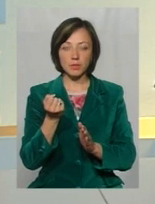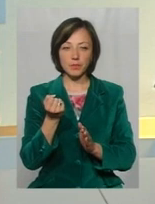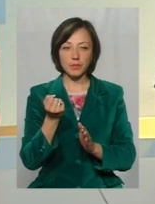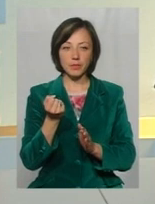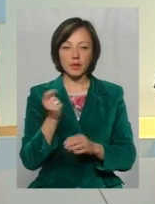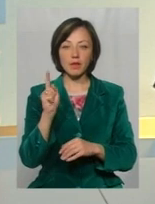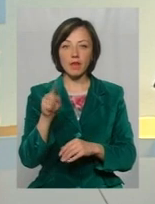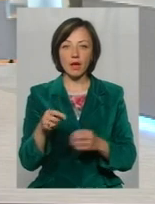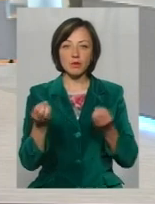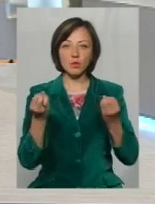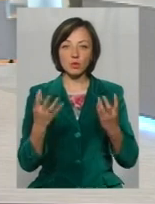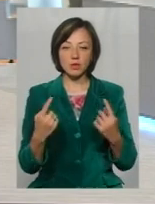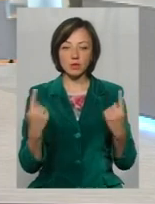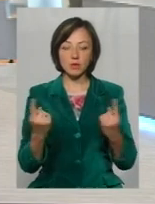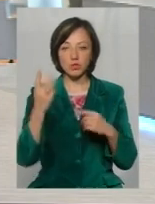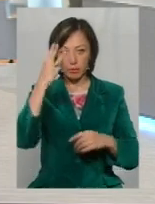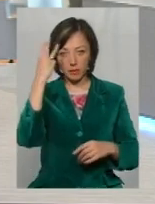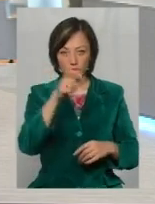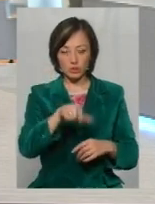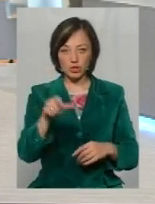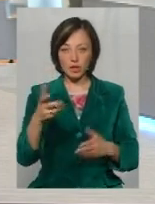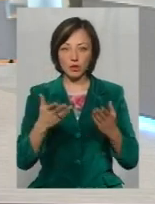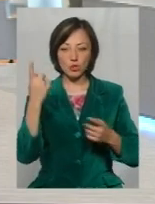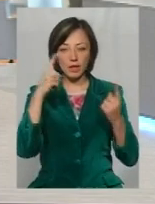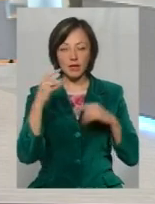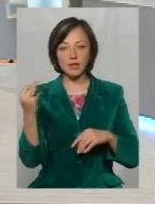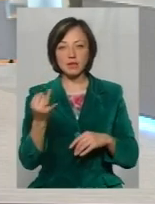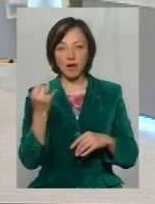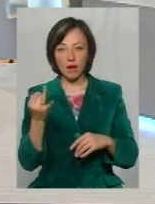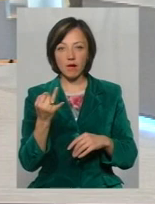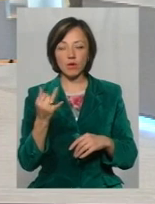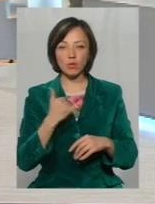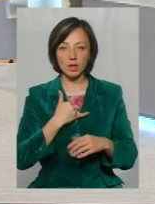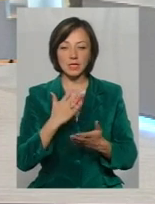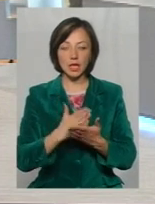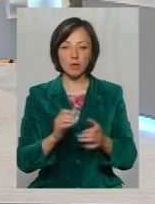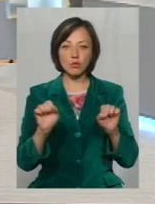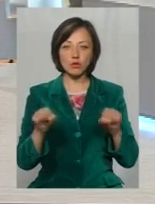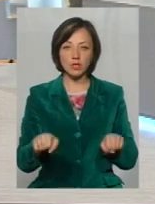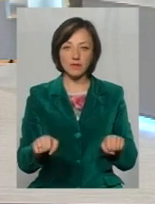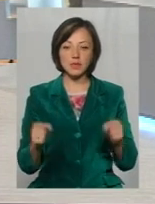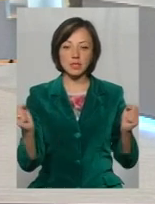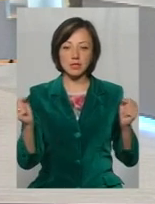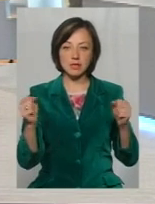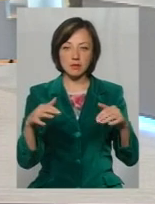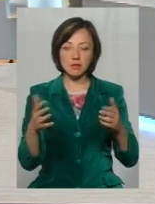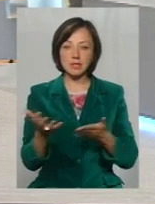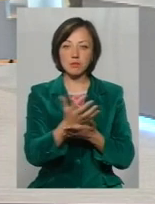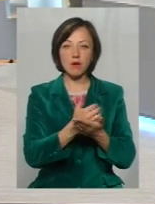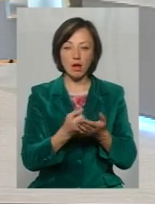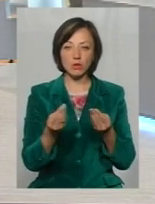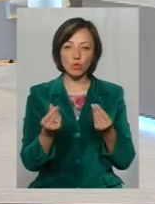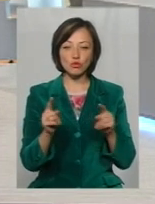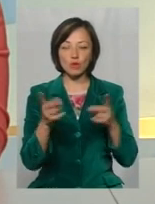підтримують, навіть прості пересічні хмельничани, якщо ідея цікава, у нас є можливість зібрати кошти чи